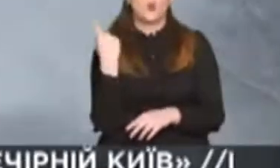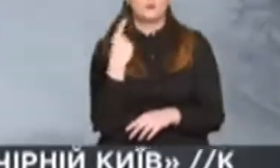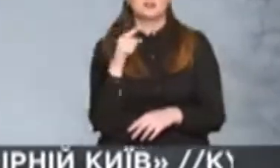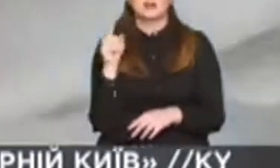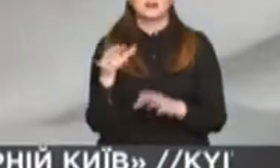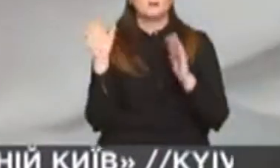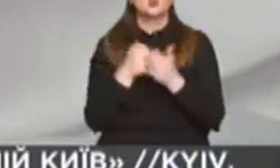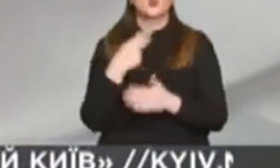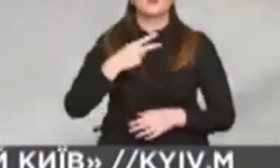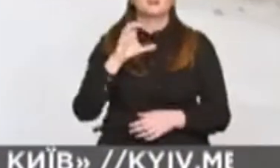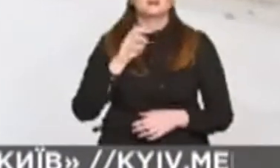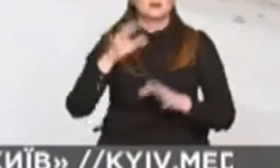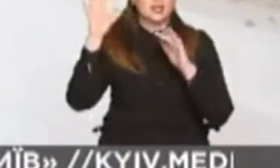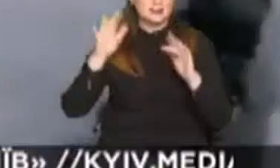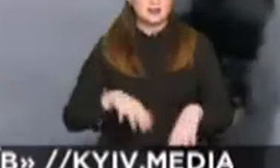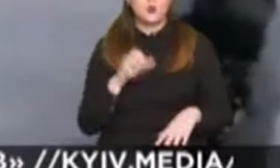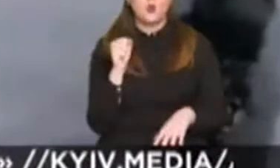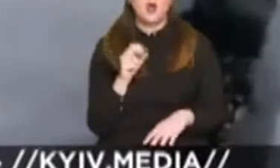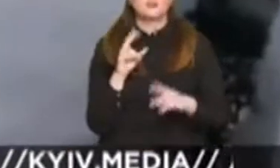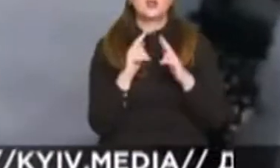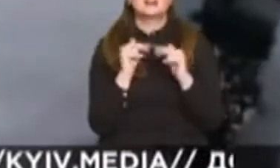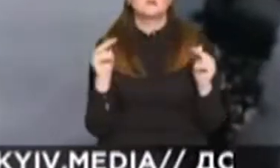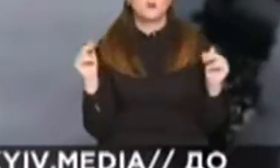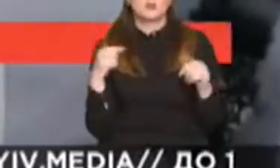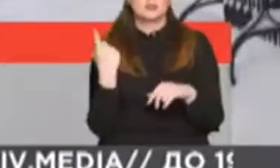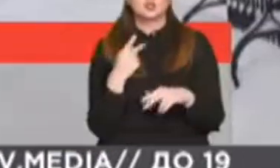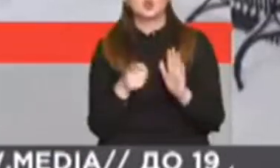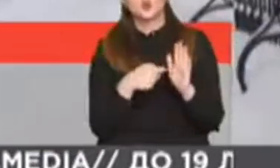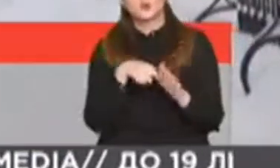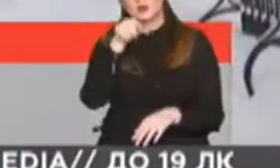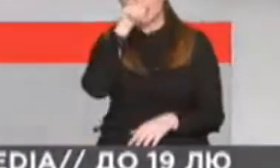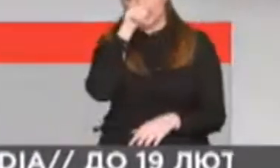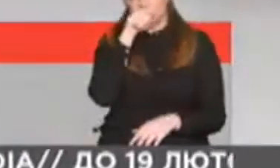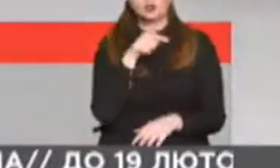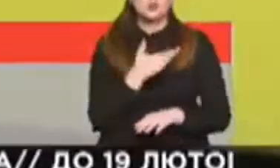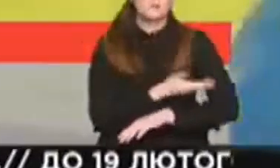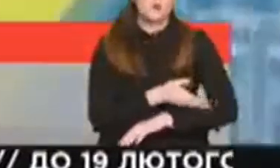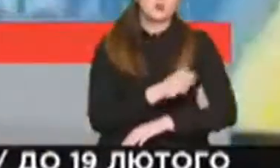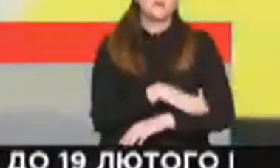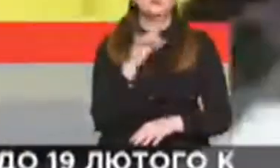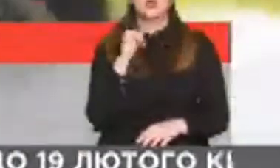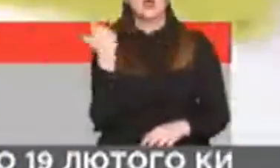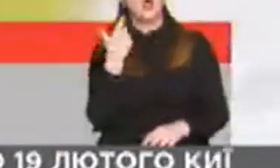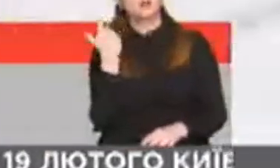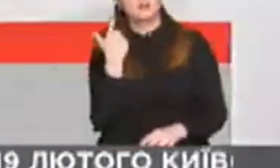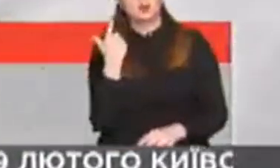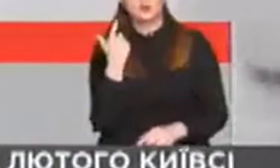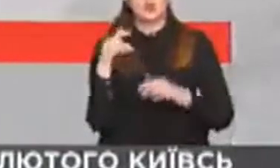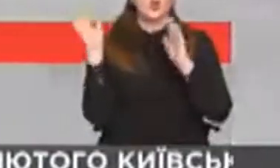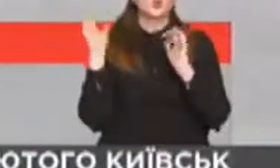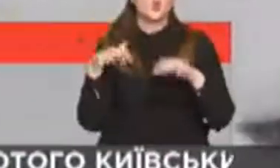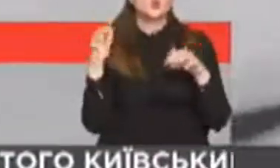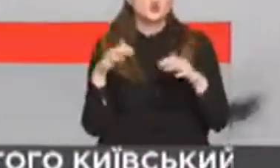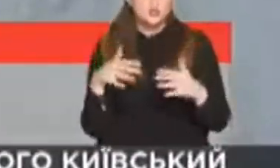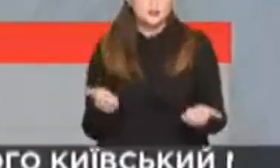Там випало до 20 сантиметрів снігу, а от на Дніпропетровщині, Донеччині, Луганщині, Полтавщині та Харківщині